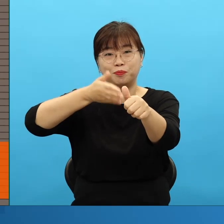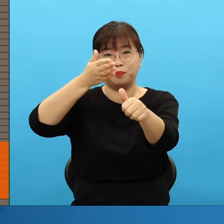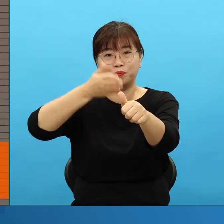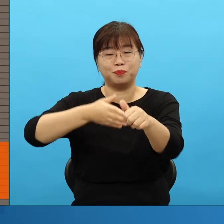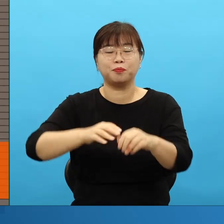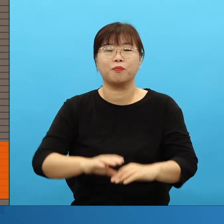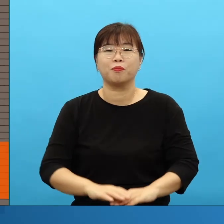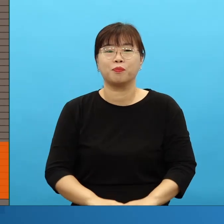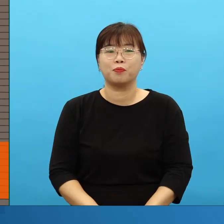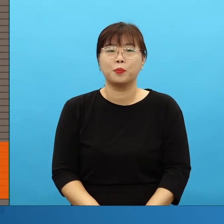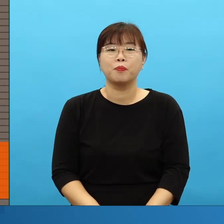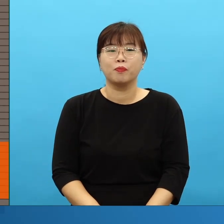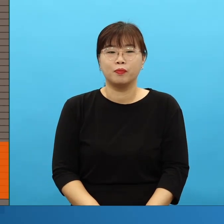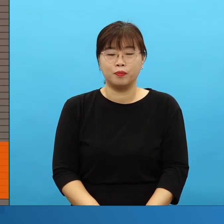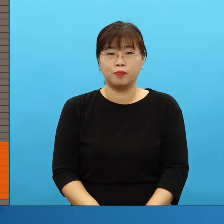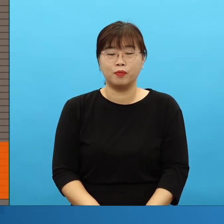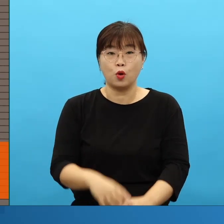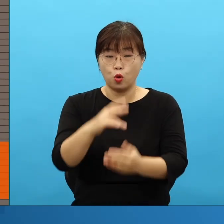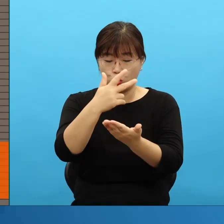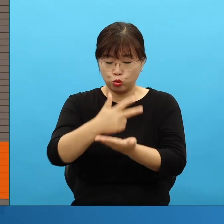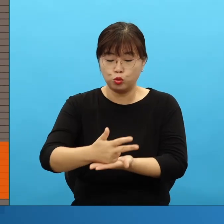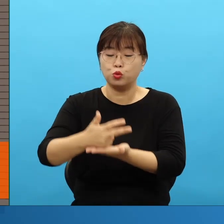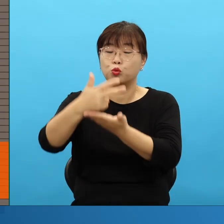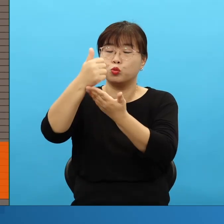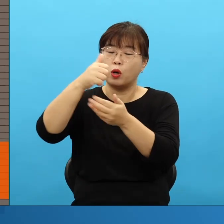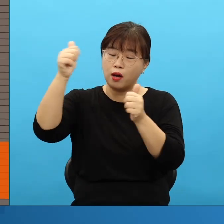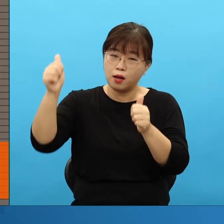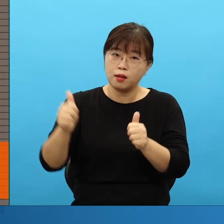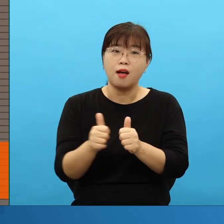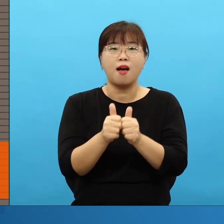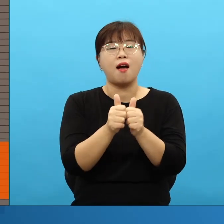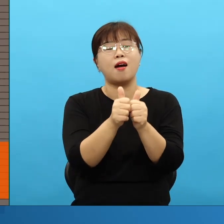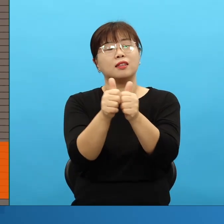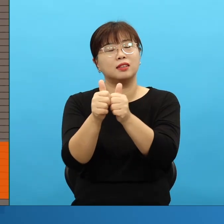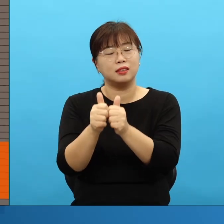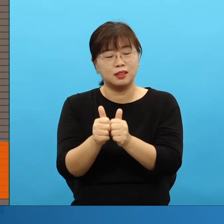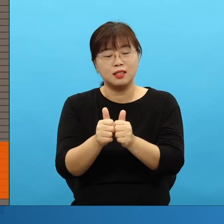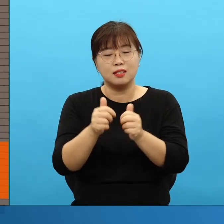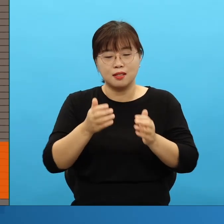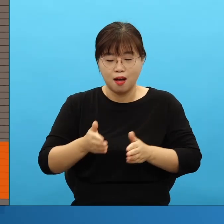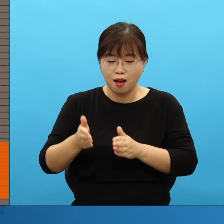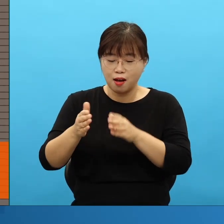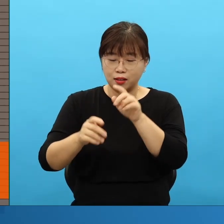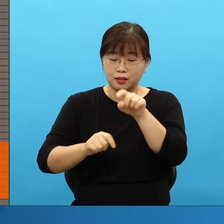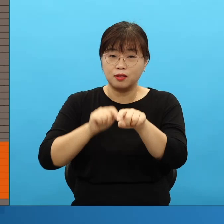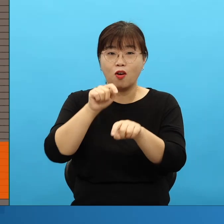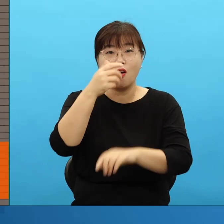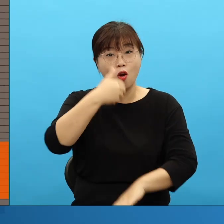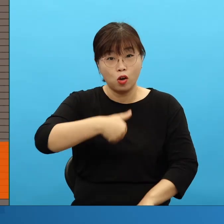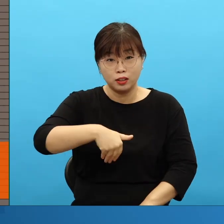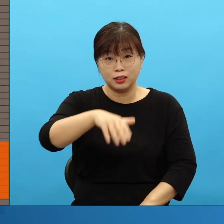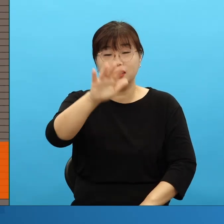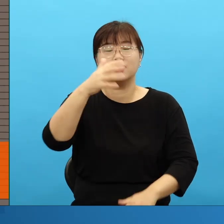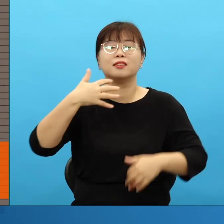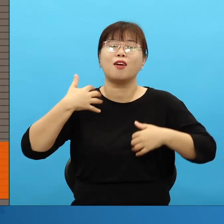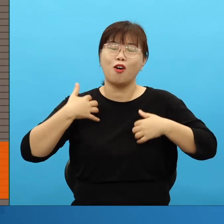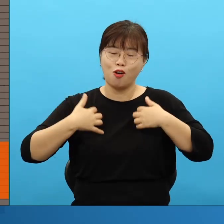주와 같이 길 가는 것, 주와 같이 길 가는 것,